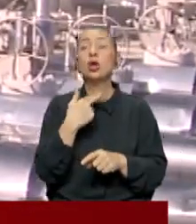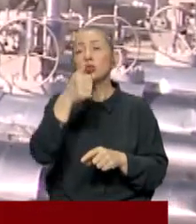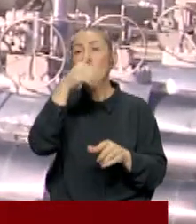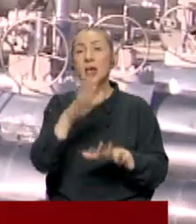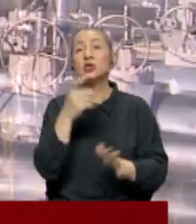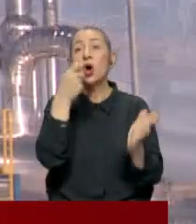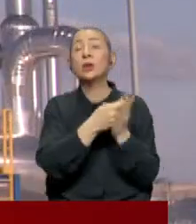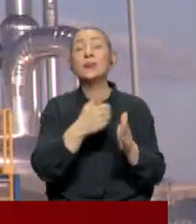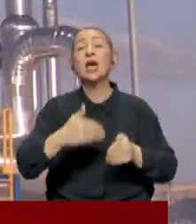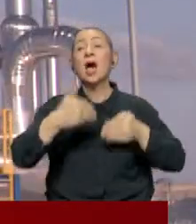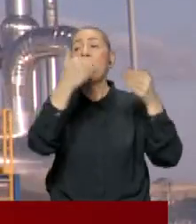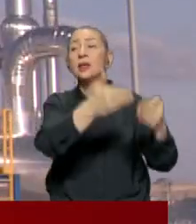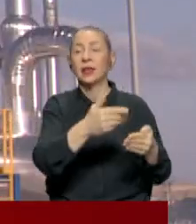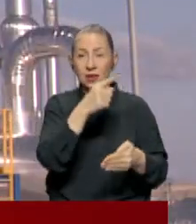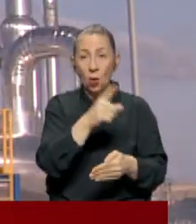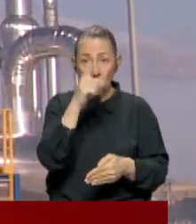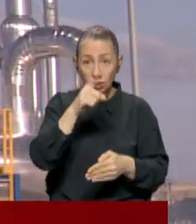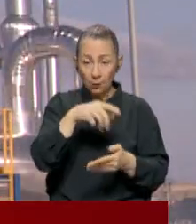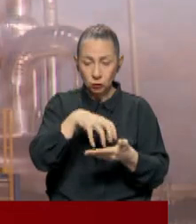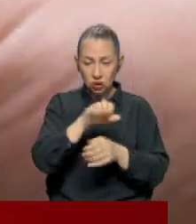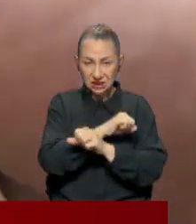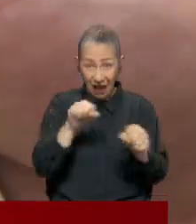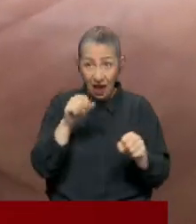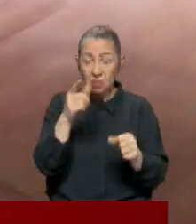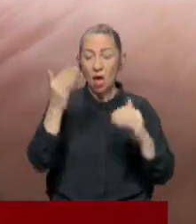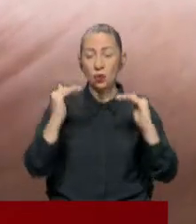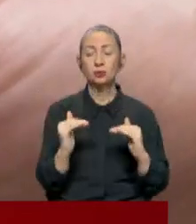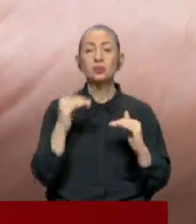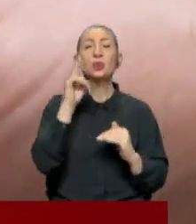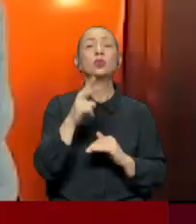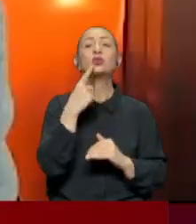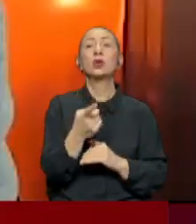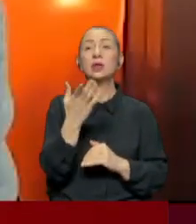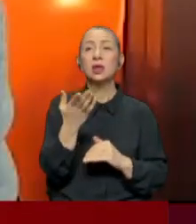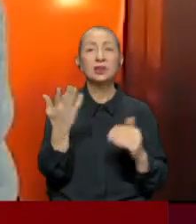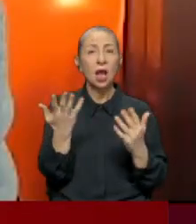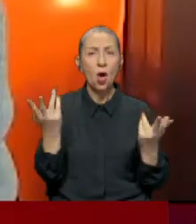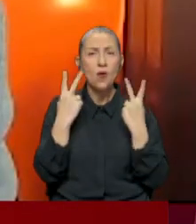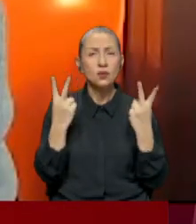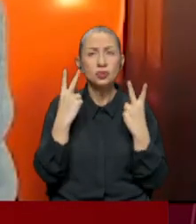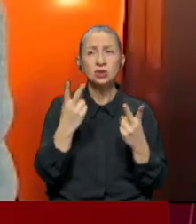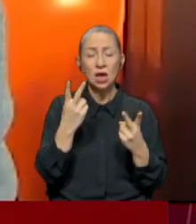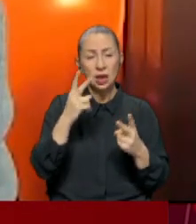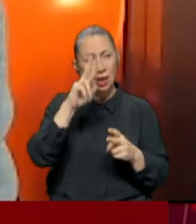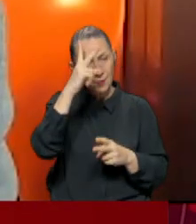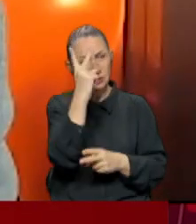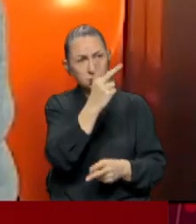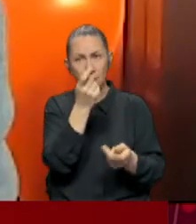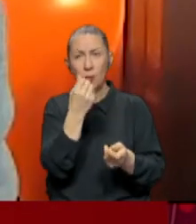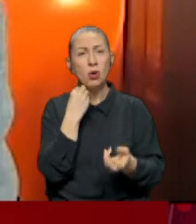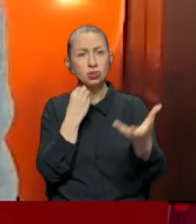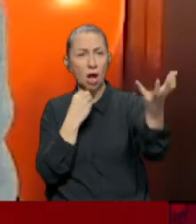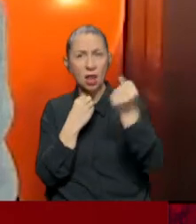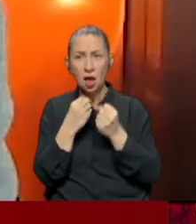doğal gaz ödemesinin ertelendiğini, o yüzden bütçe açığının daha düşük göründüğünü söyledi. Neyle övünüyorsunuz? El parasıyla, borç